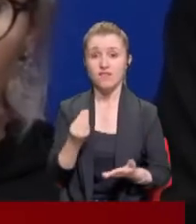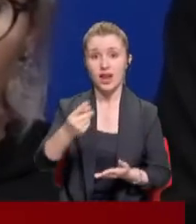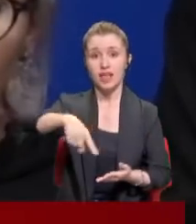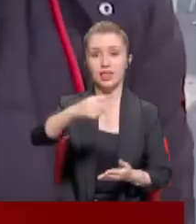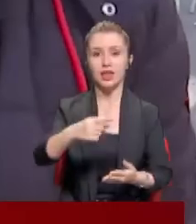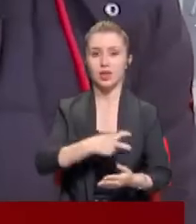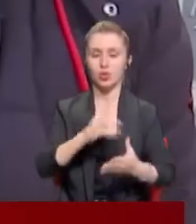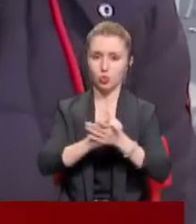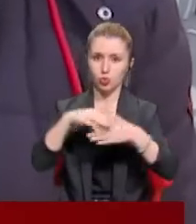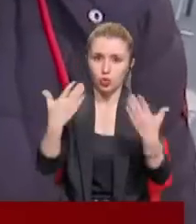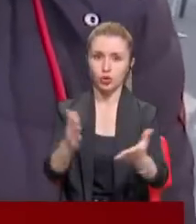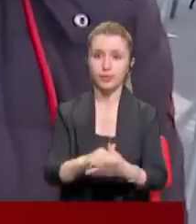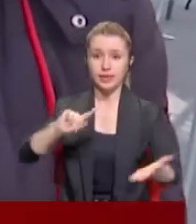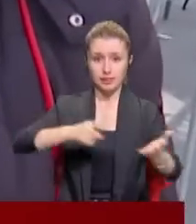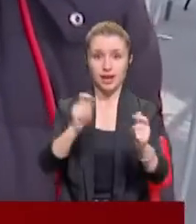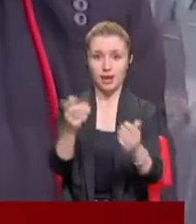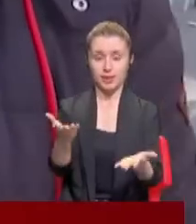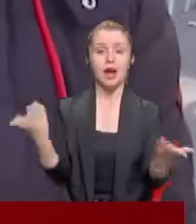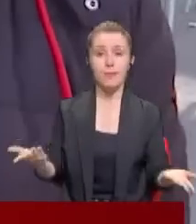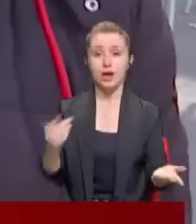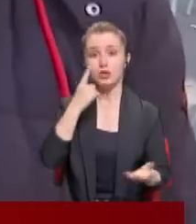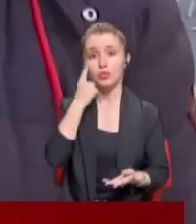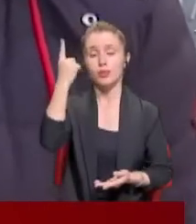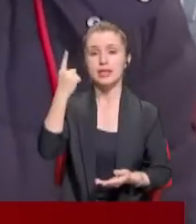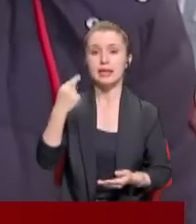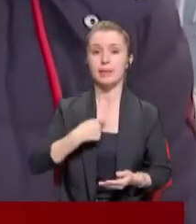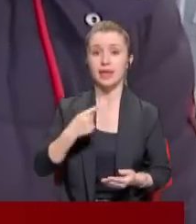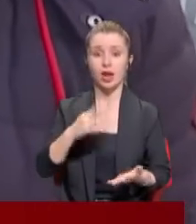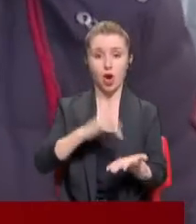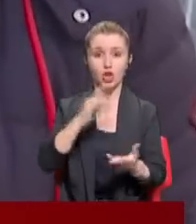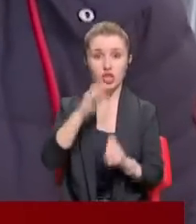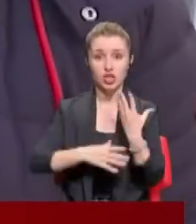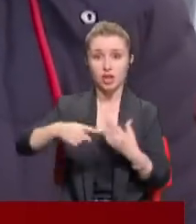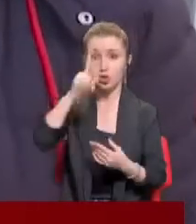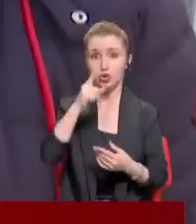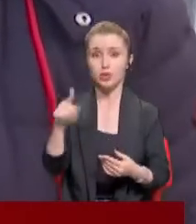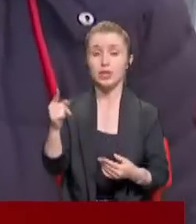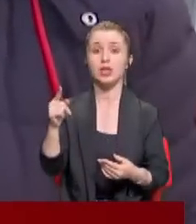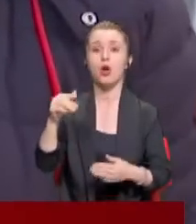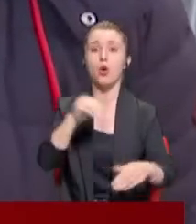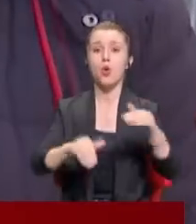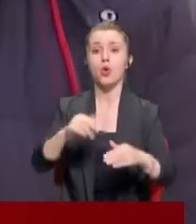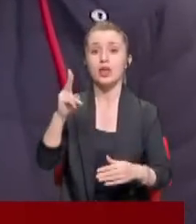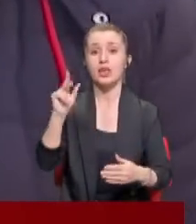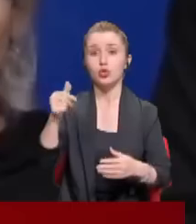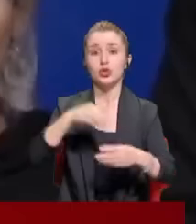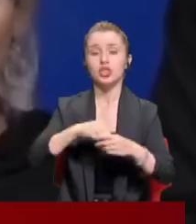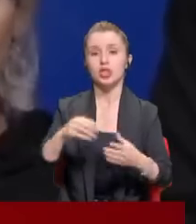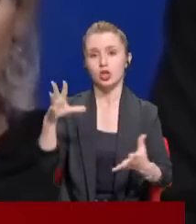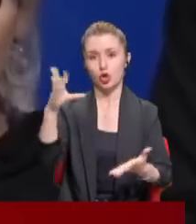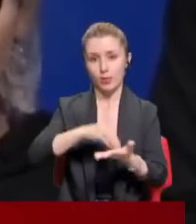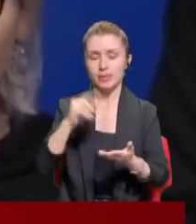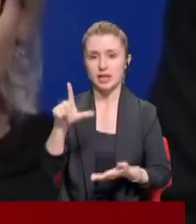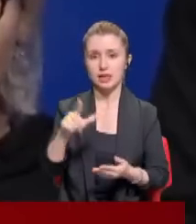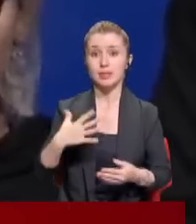yürekten kutluyorum. Siz attınız imzanızı. Attım ama Cumhurbaşkanıyım diye ortaya çıkanların 100 bin oyu 2 günde toplaması lazımdı bence.